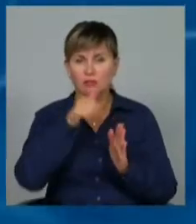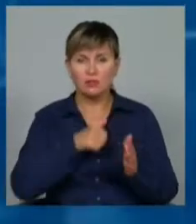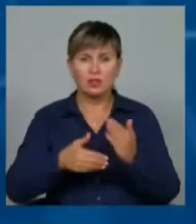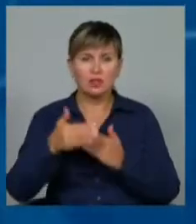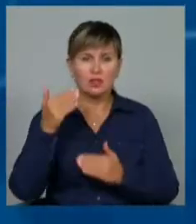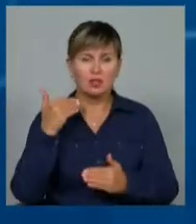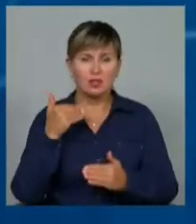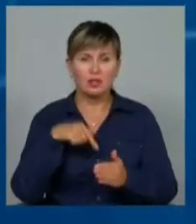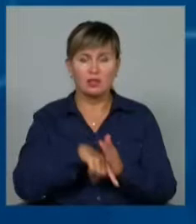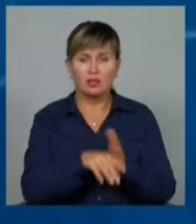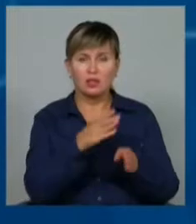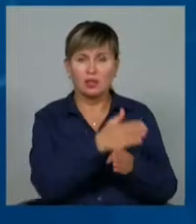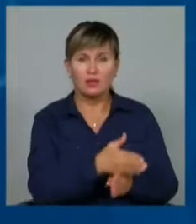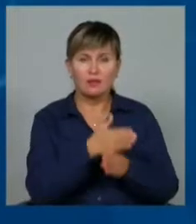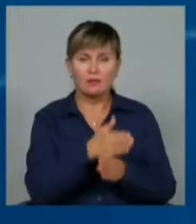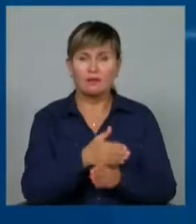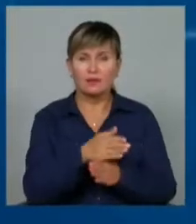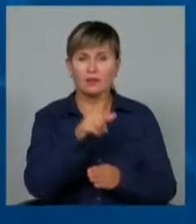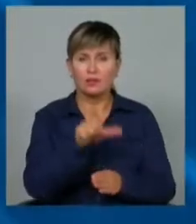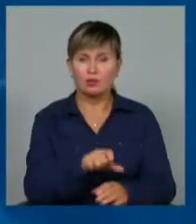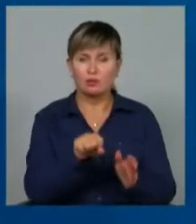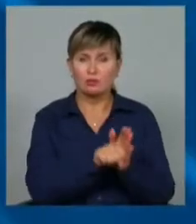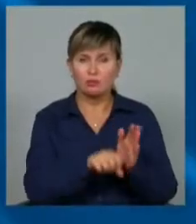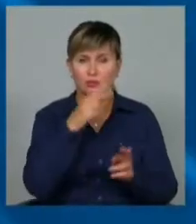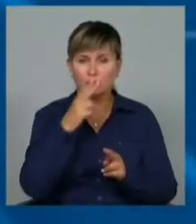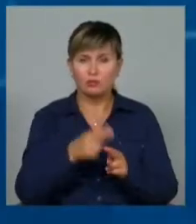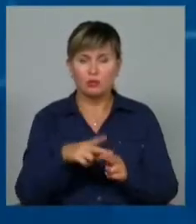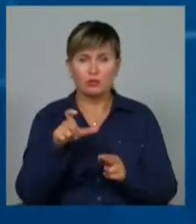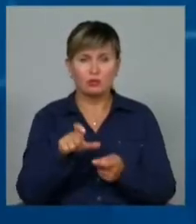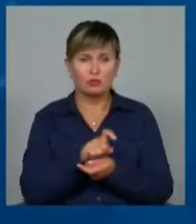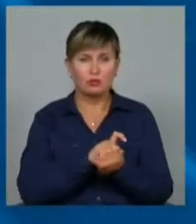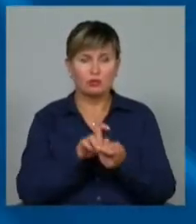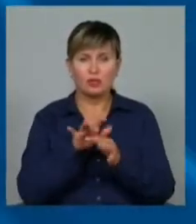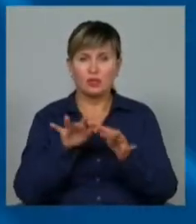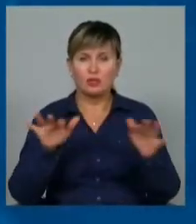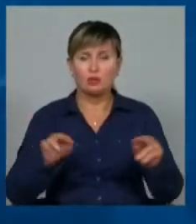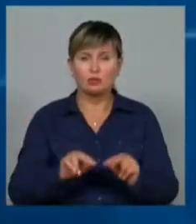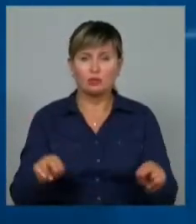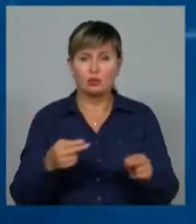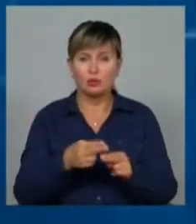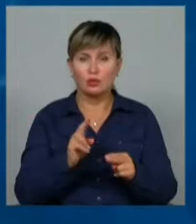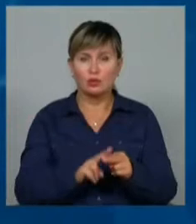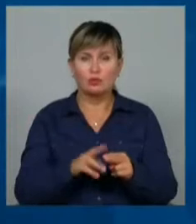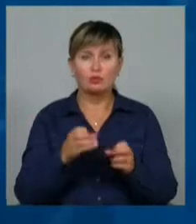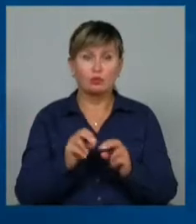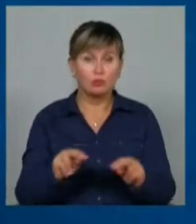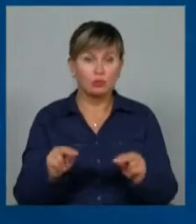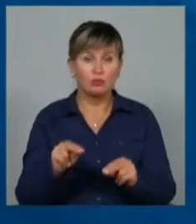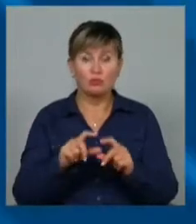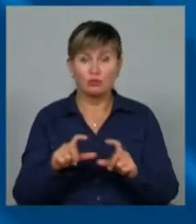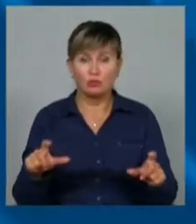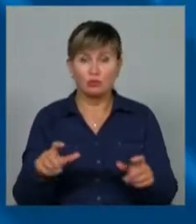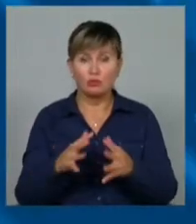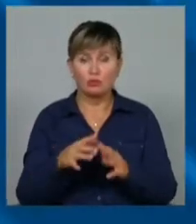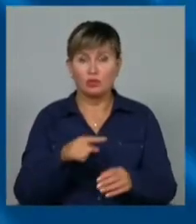в своем сарае труп собственного брата. По селу тут же поползли разные слухи. Учительницу, которая, к слову, все еще преподает в школе,